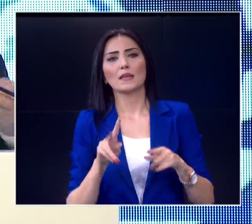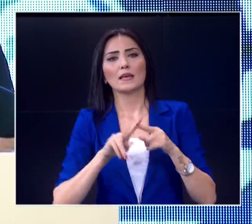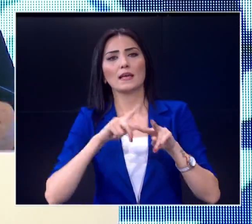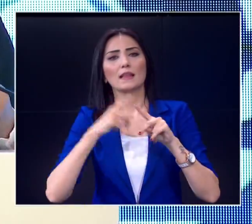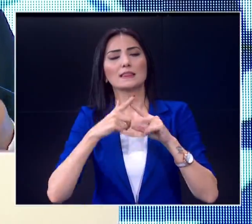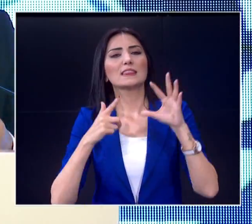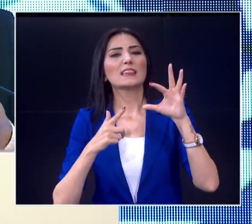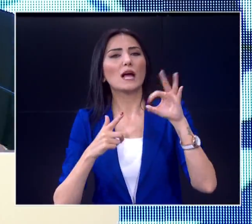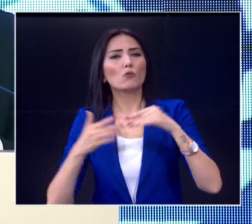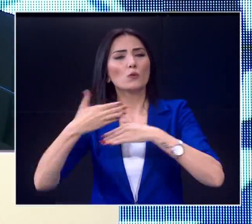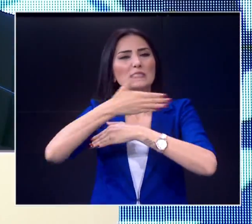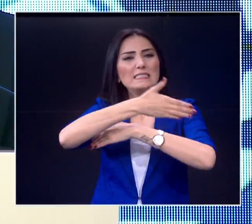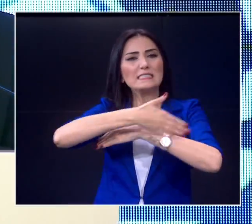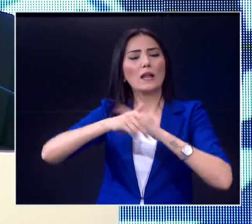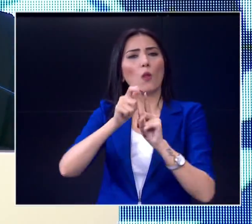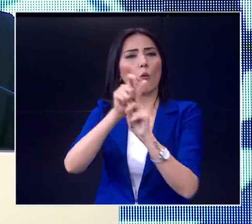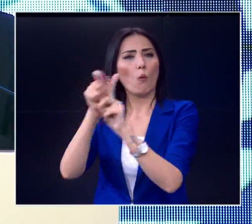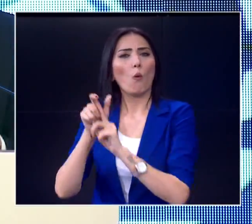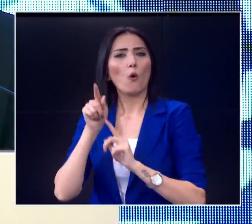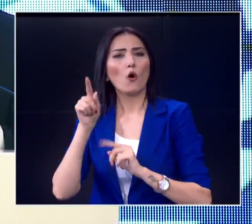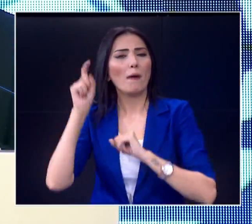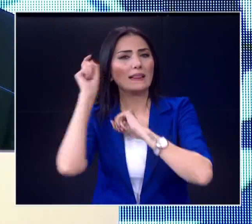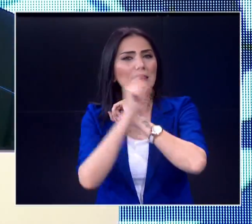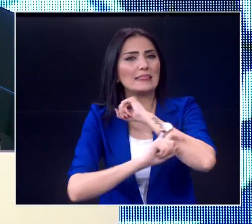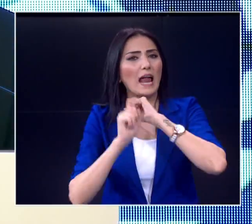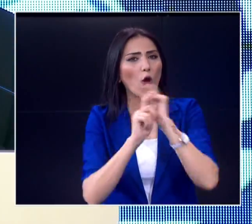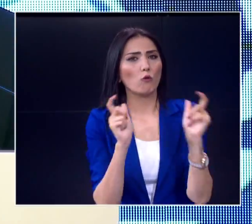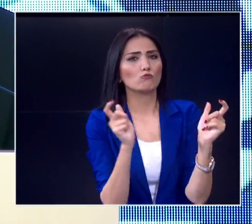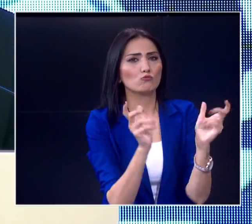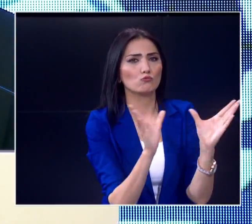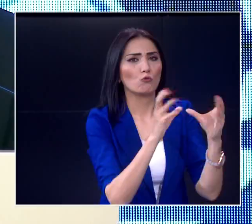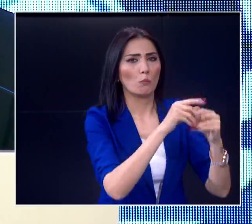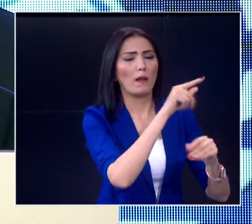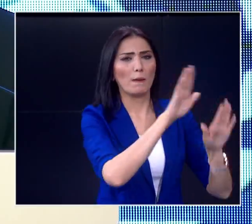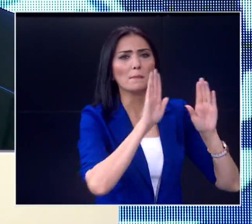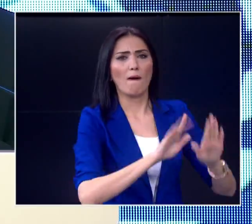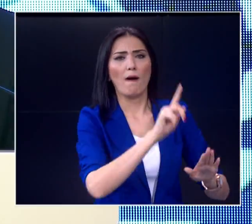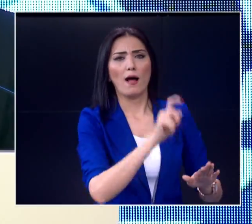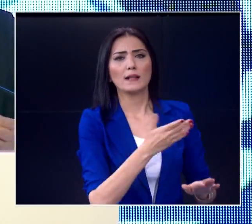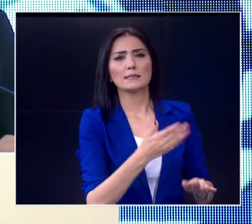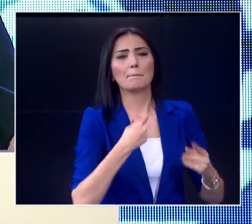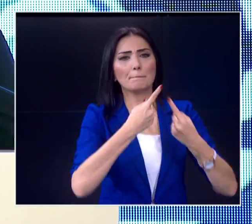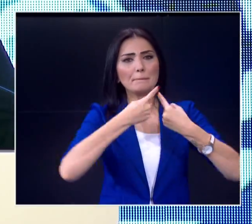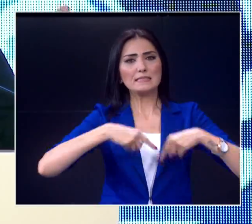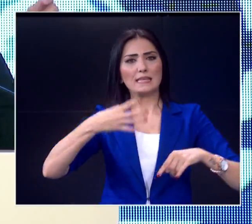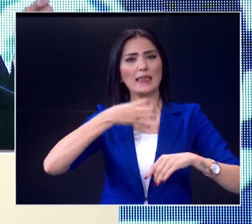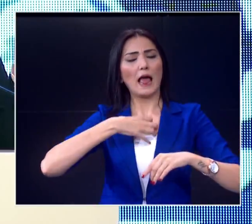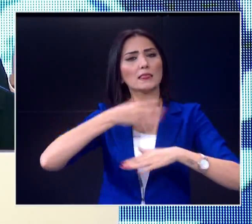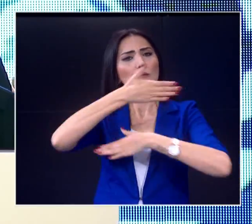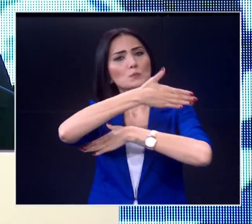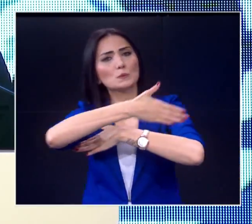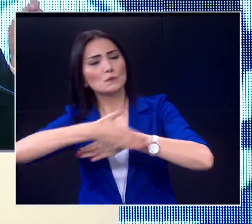NATO'nun sınırlarını korumak terör gruplarına mı kaldı? Biz kendi